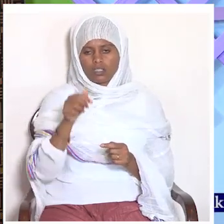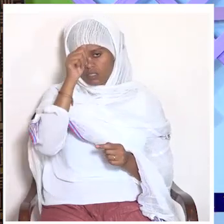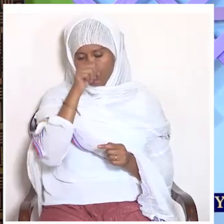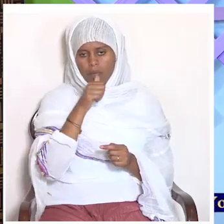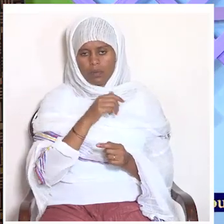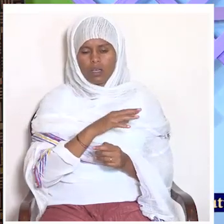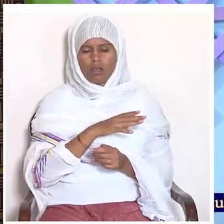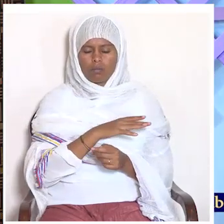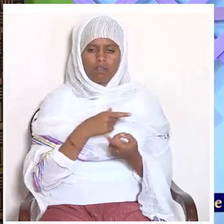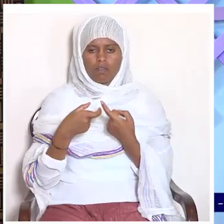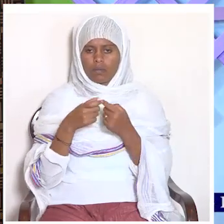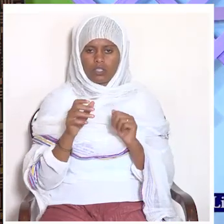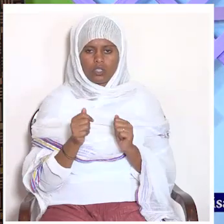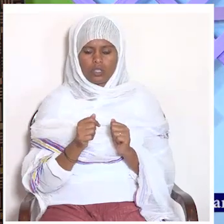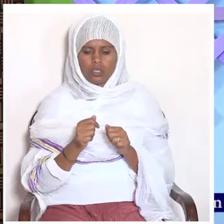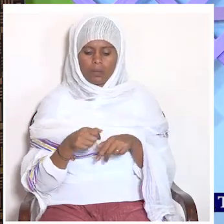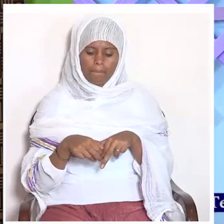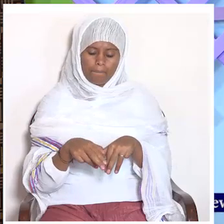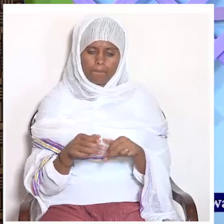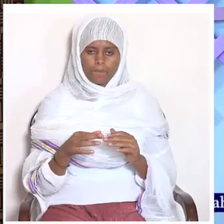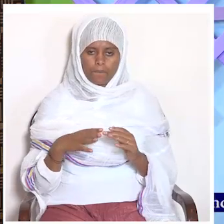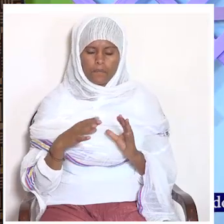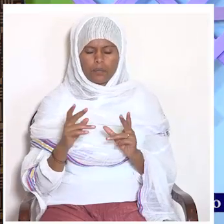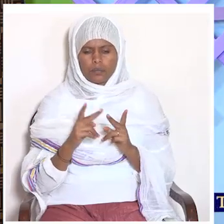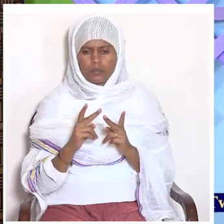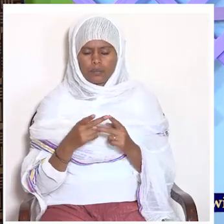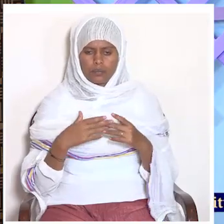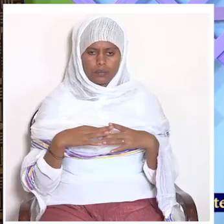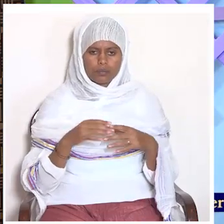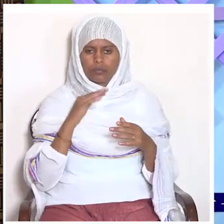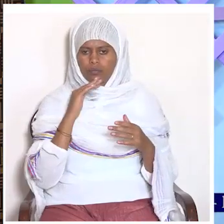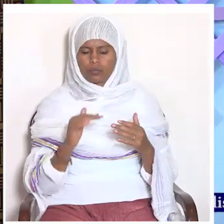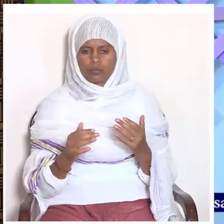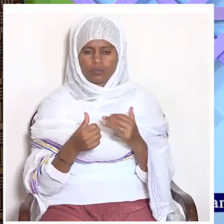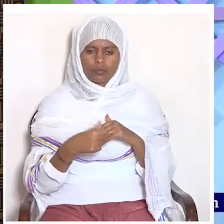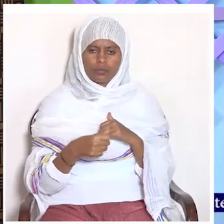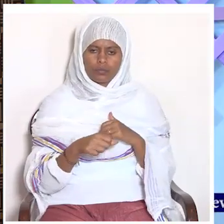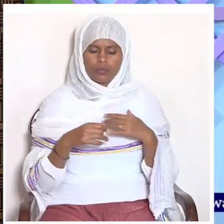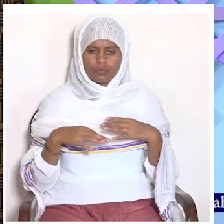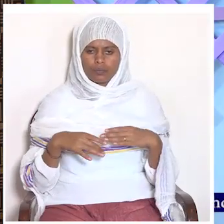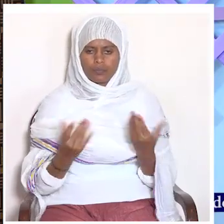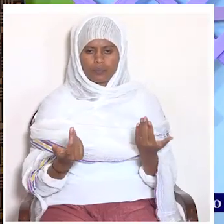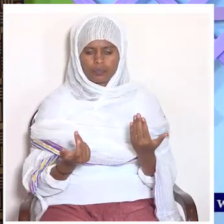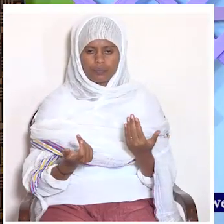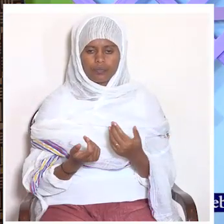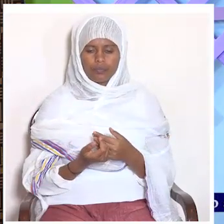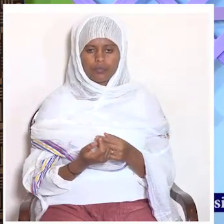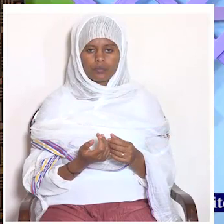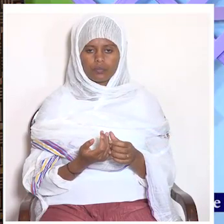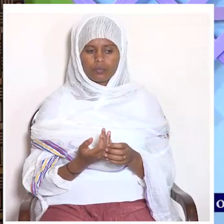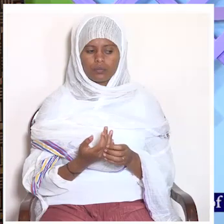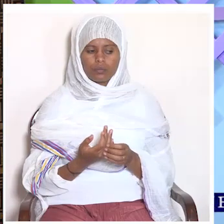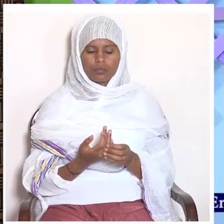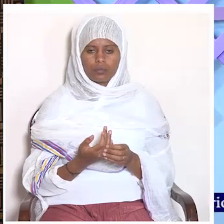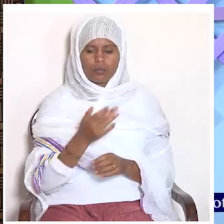سدرا زياتوم ازيم حبتامات نبرو بخبتي حبتامات بتلبغي حبتامات بوركي حبتامات ببورور حبتامات ب